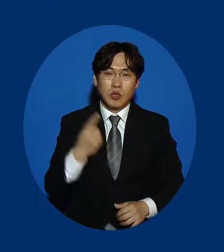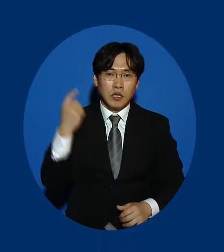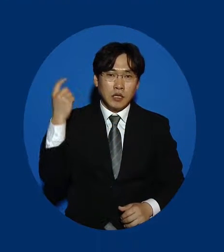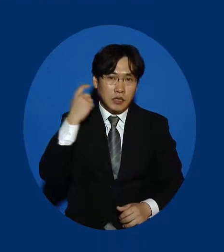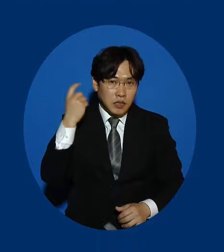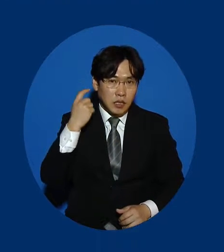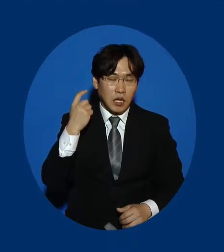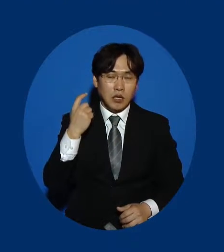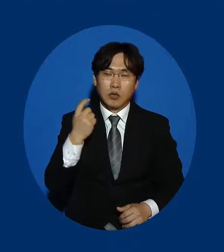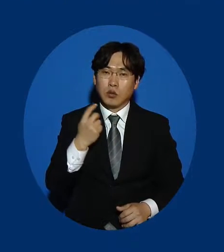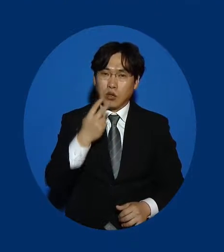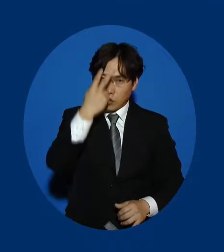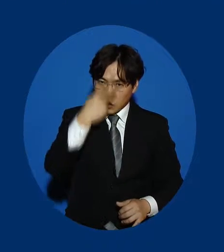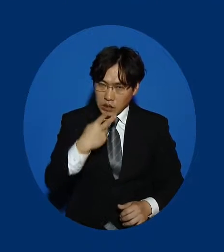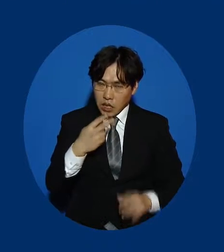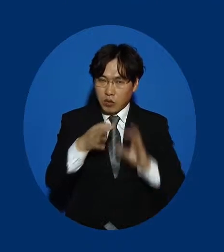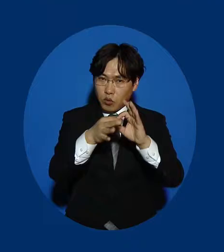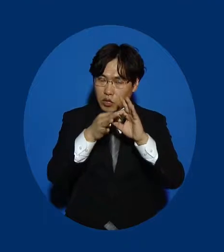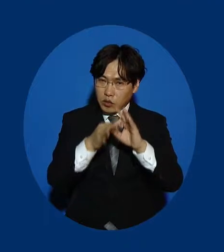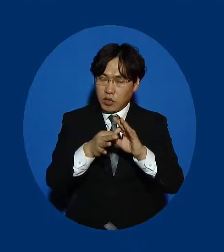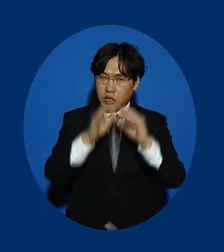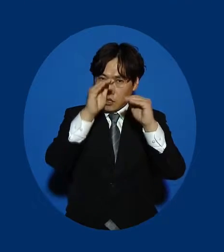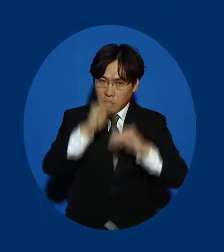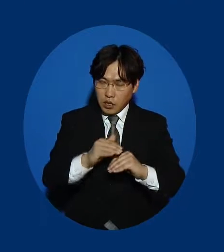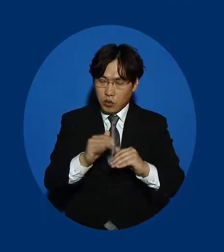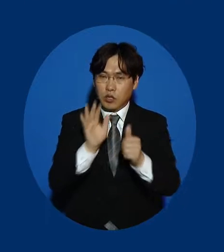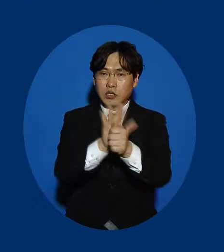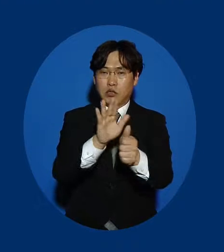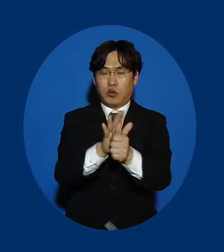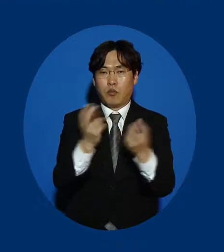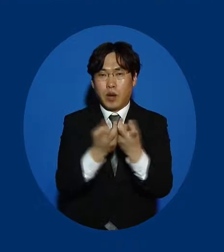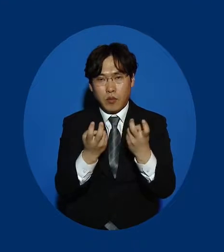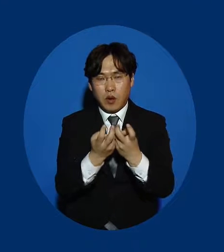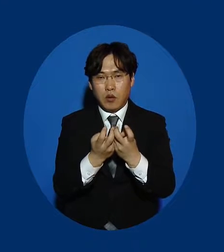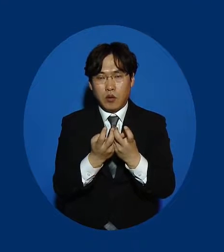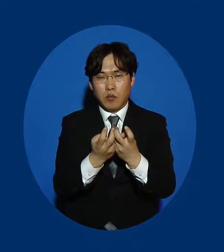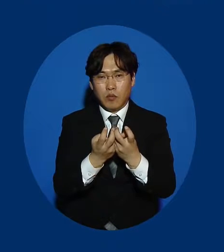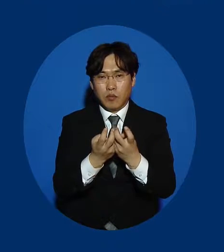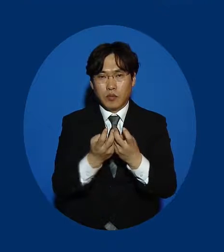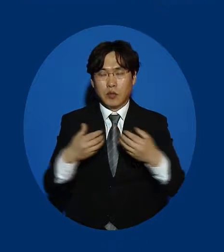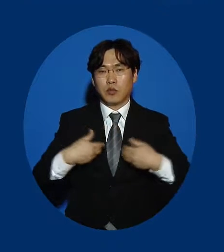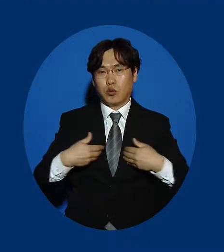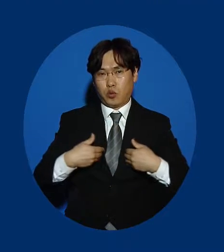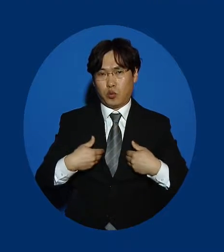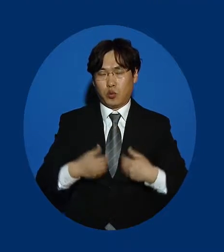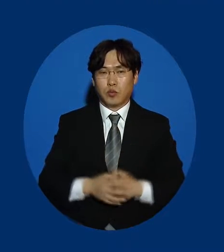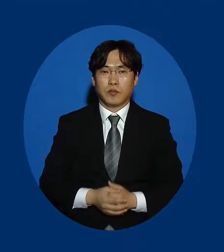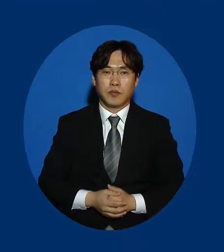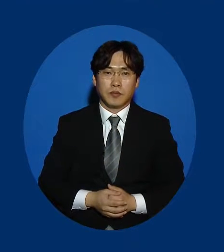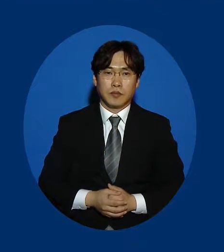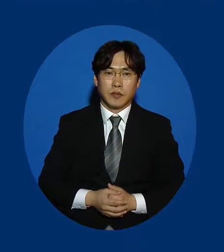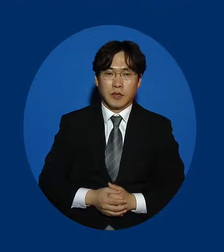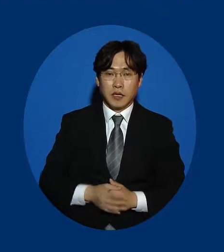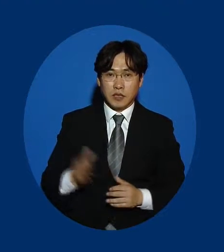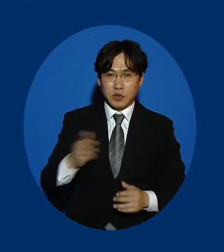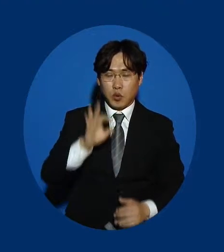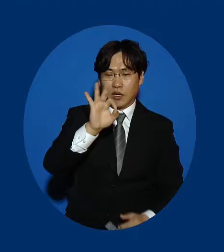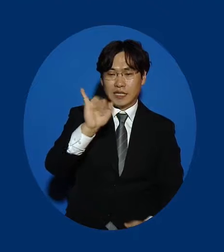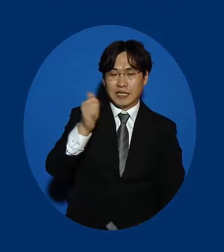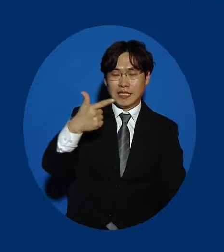받지 않도록 다양한 그 지원이 필요하다. 뭐 아직도 문제가 되는 뭐 인증서